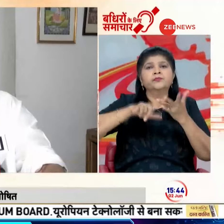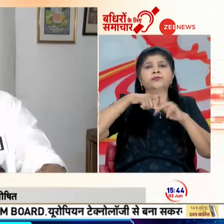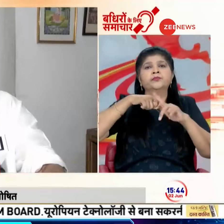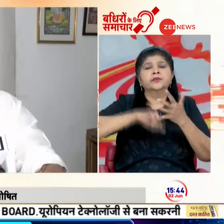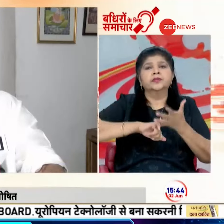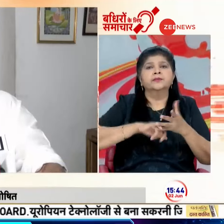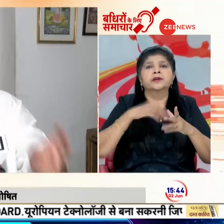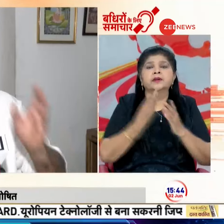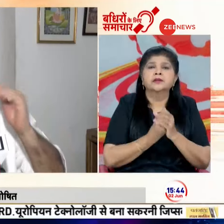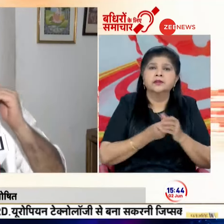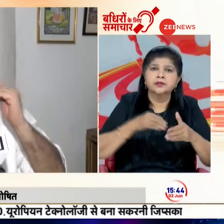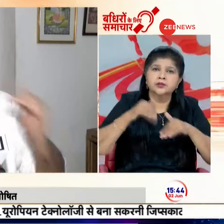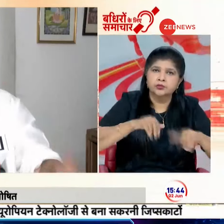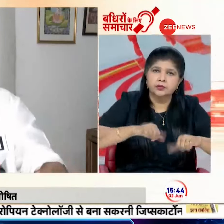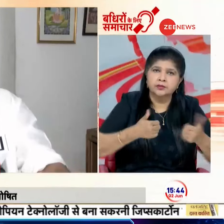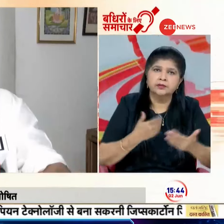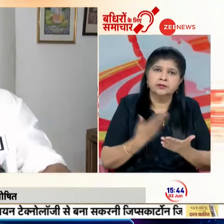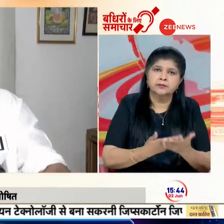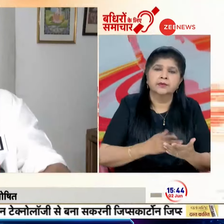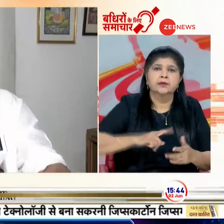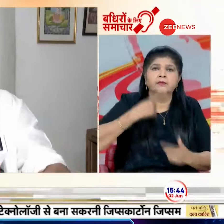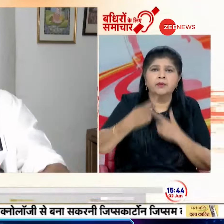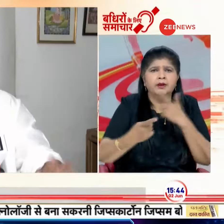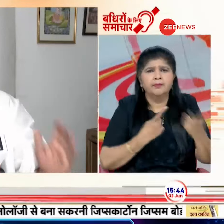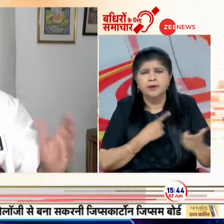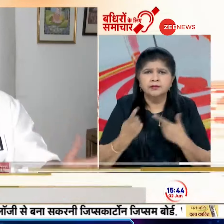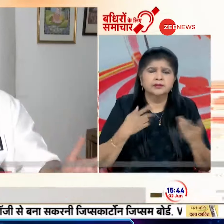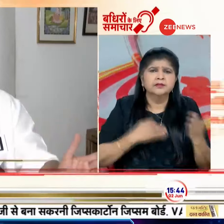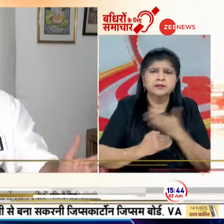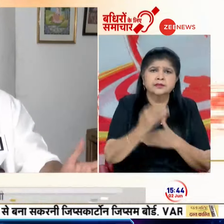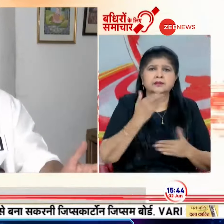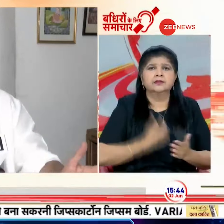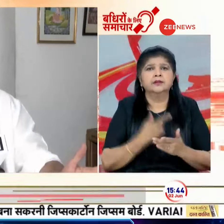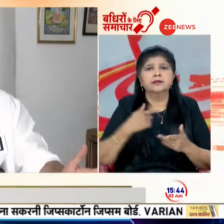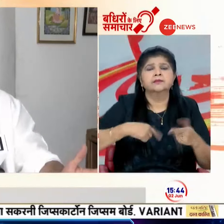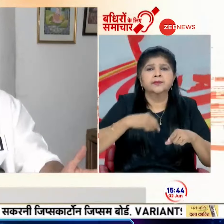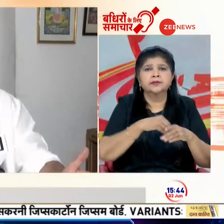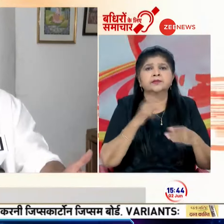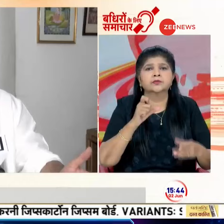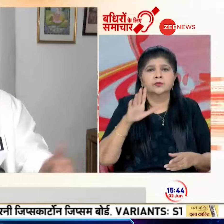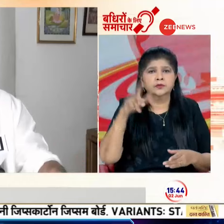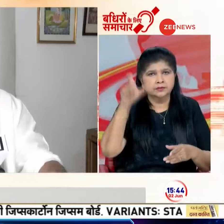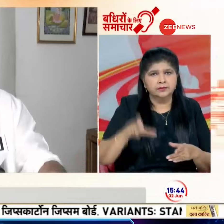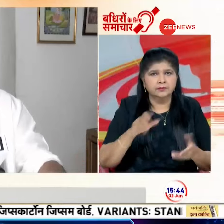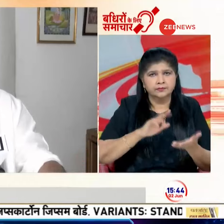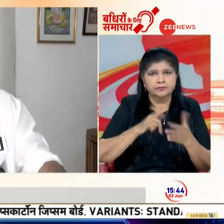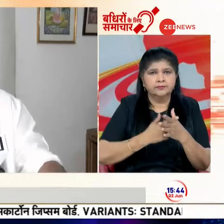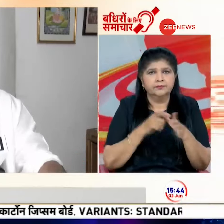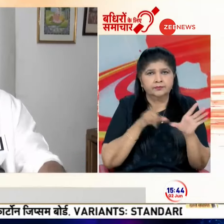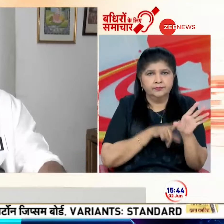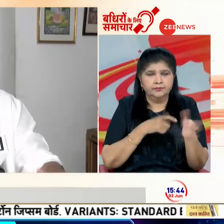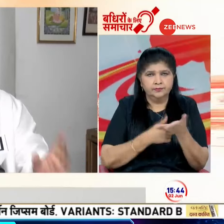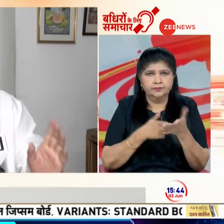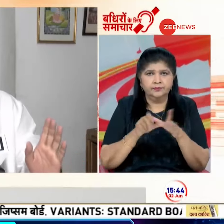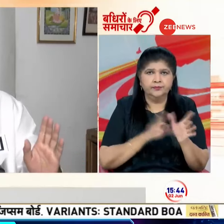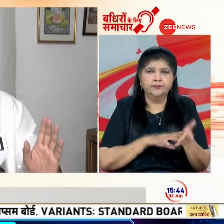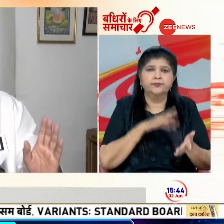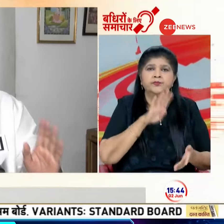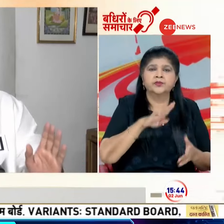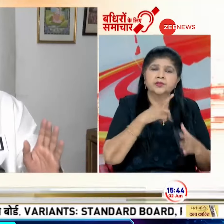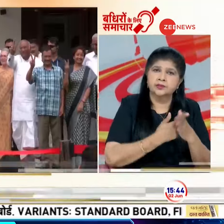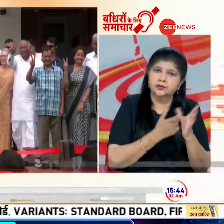लोकसभा चुनाव के नतीजों से पहले वार पलटवार का दौर जारी है। इस बीच कांग्रेस नेता जयराम रमेश